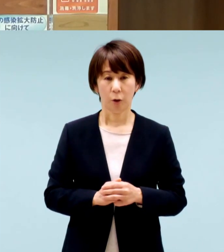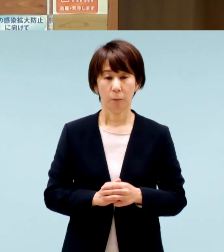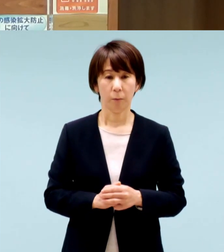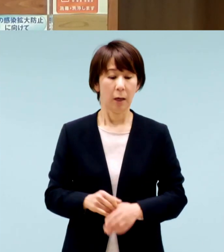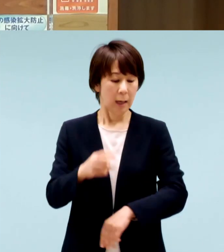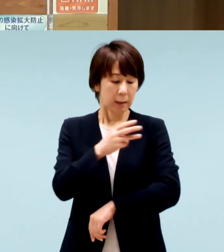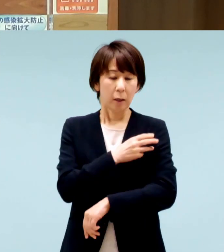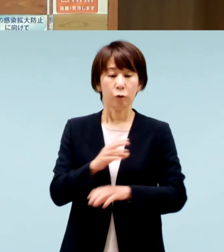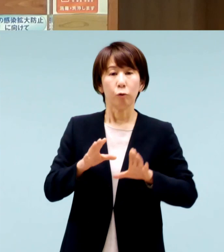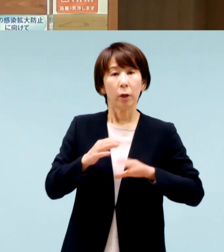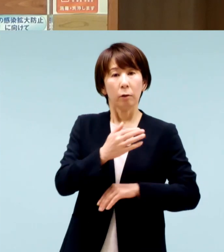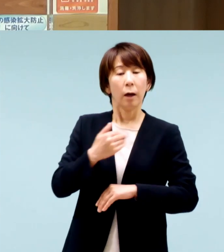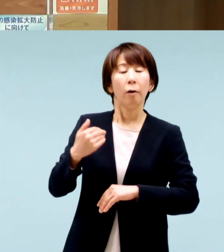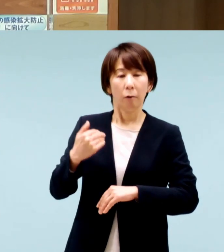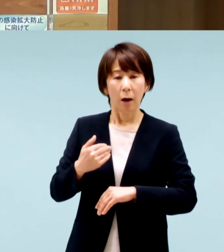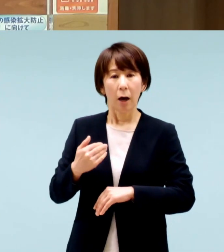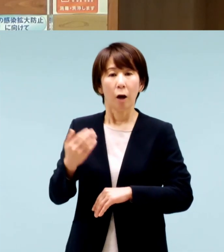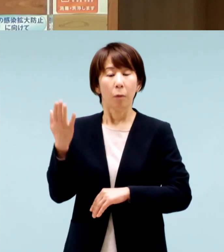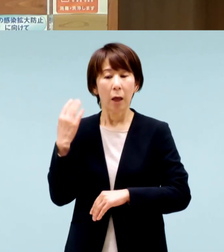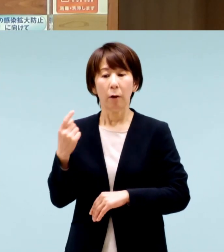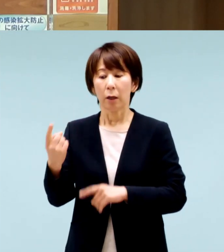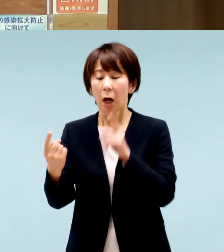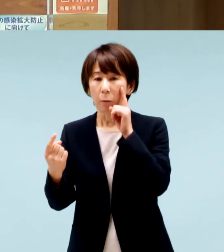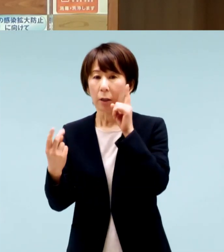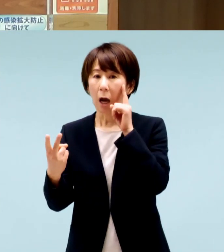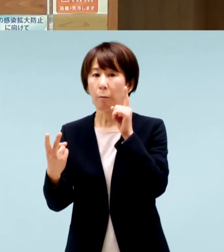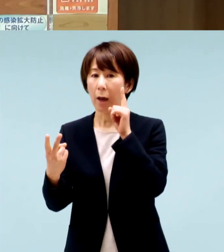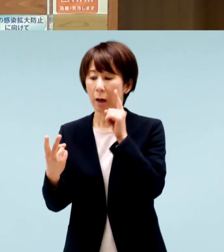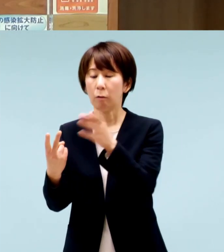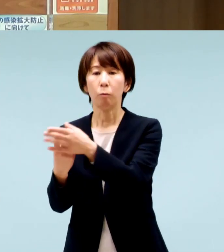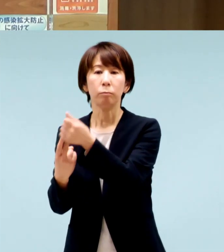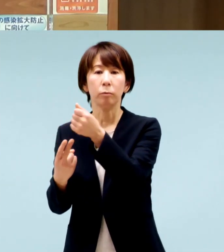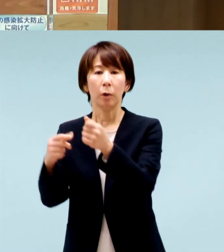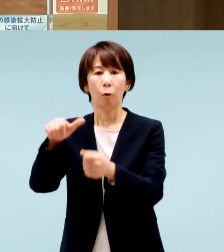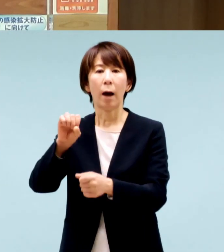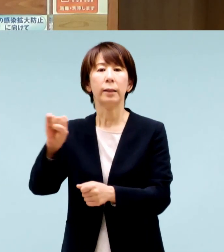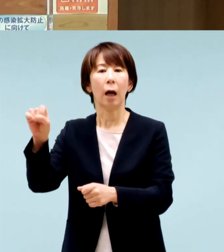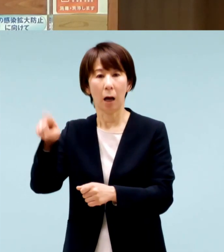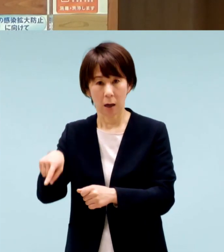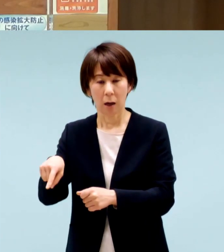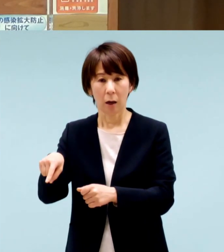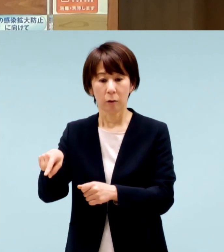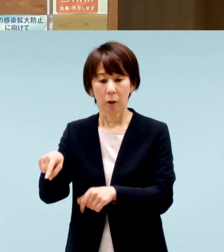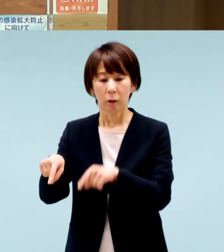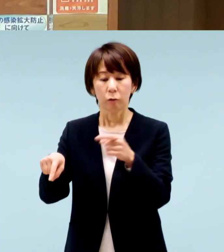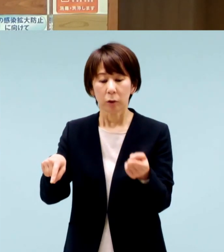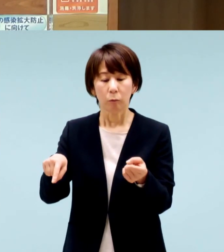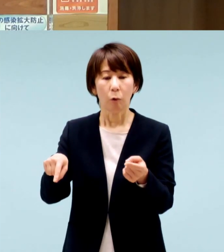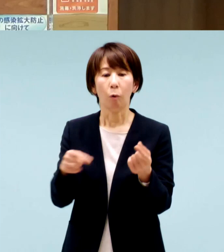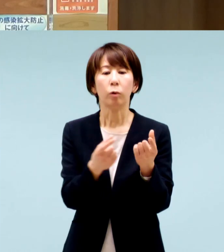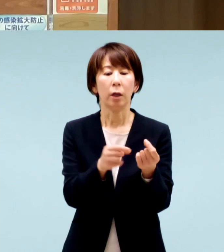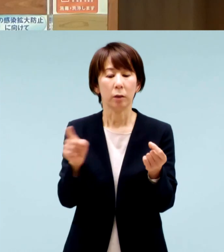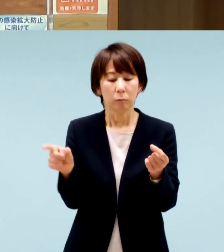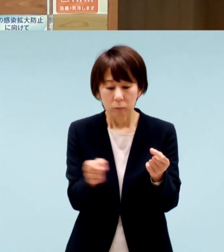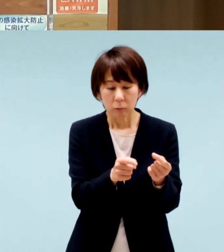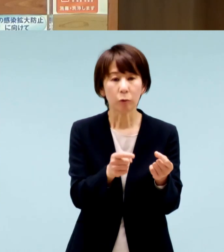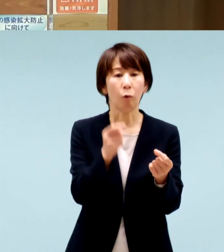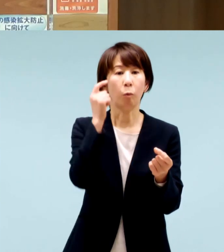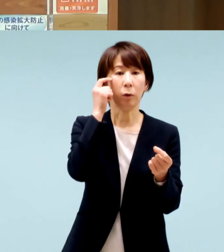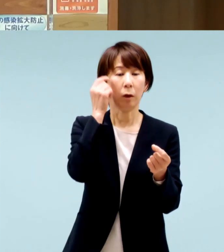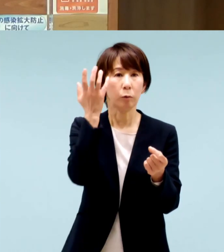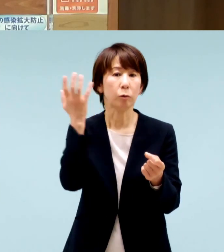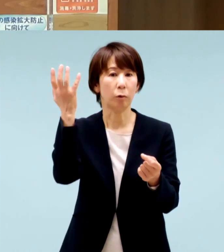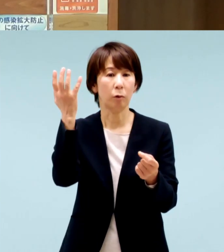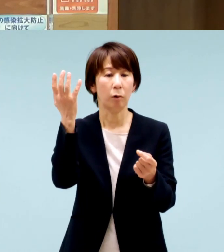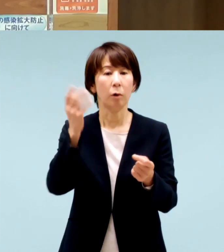前にファイザーって形で3回目受けるということを、まあ、想定されていた上ではですね、まあ、いろんなそ